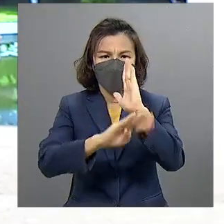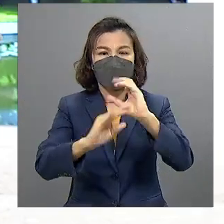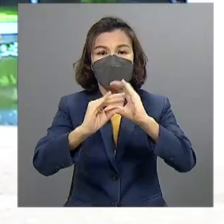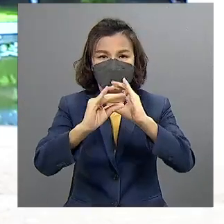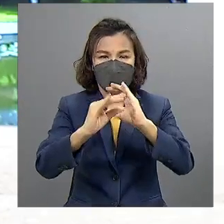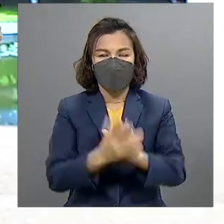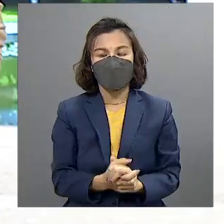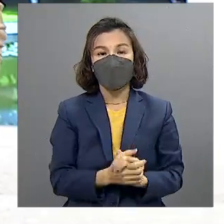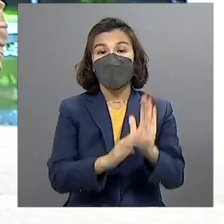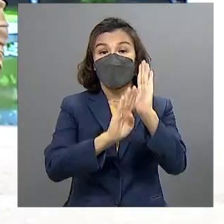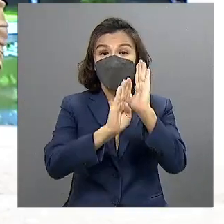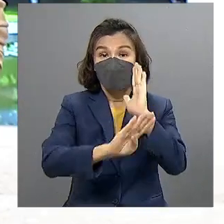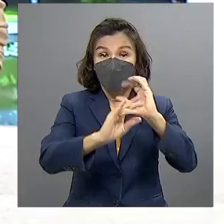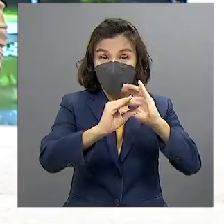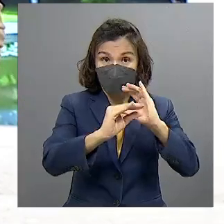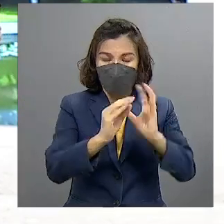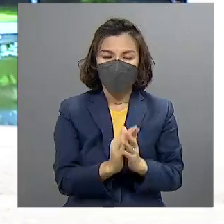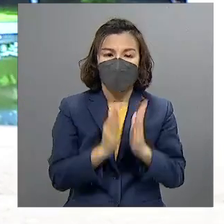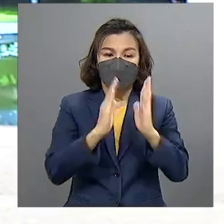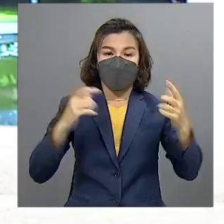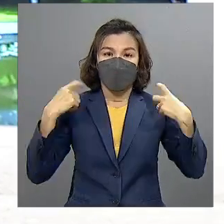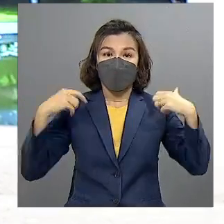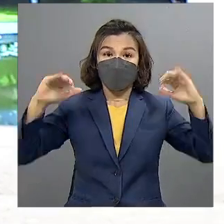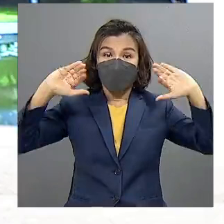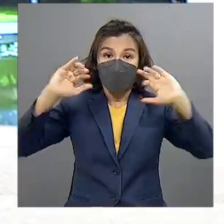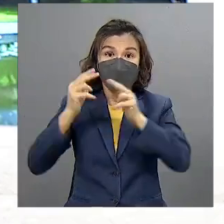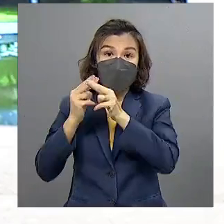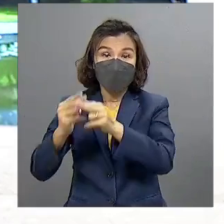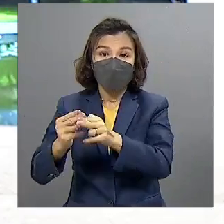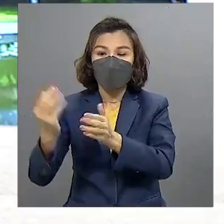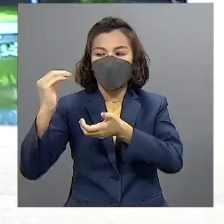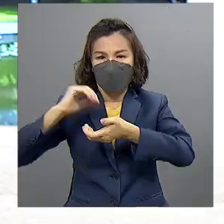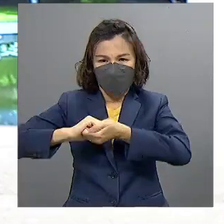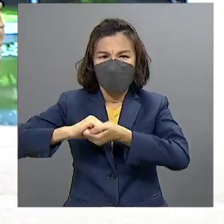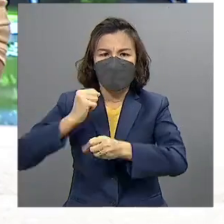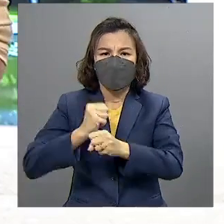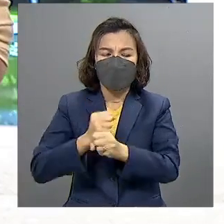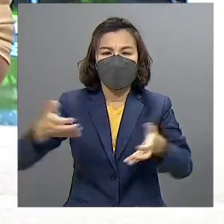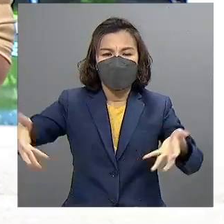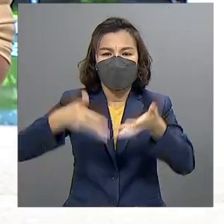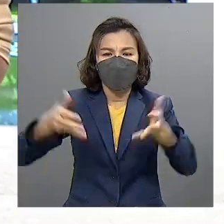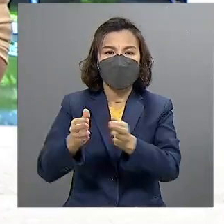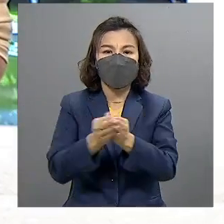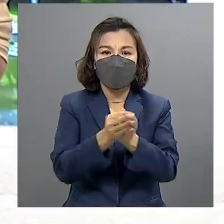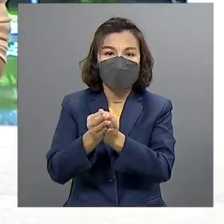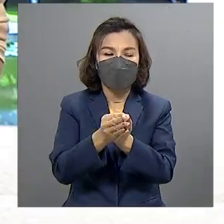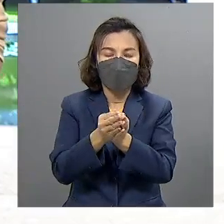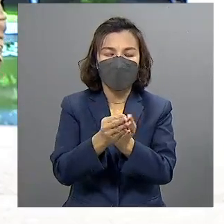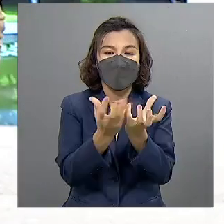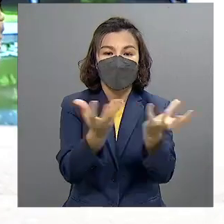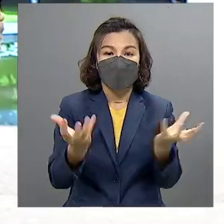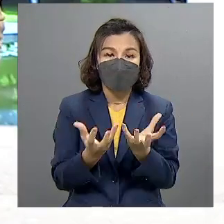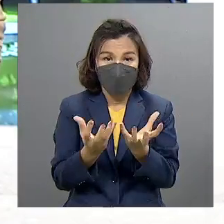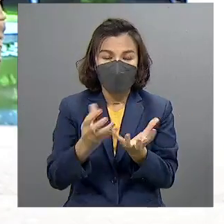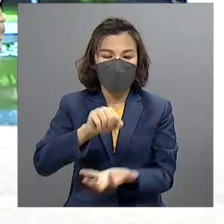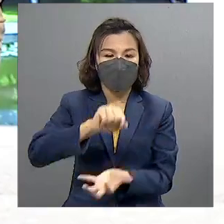อาสาทั้งภาครัฐและเอกชนนะคะร่วมมือกันจัดสร้างโรงครัวค่ะเพื่อนำอาหารไปมอบให้กับผู้ที่ได้รับผลกระทบโควิ